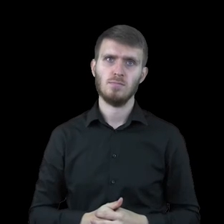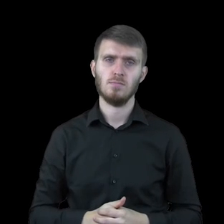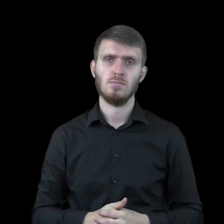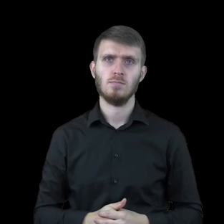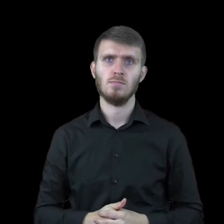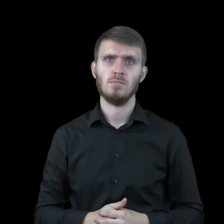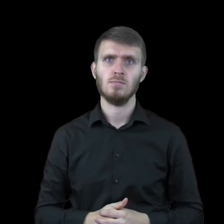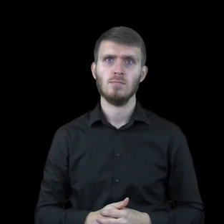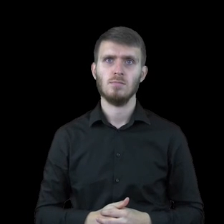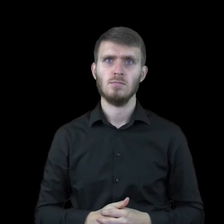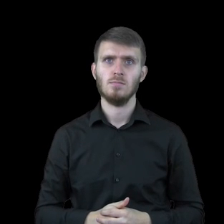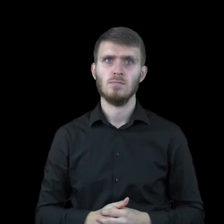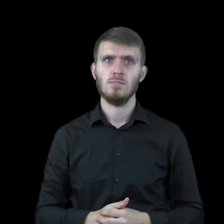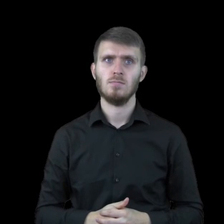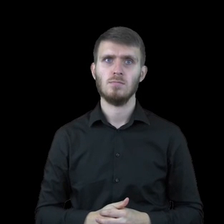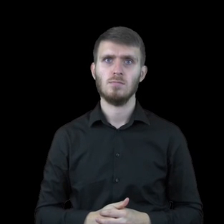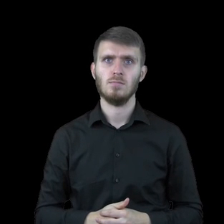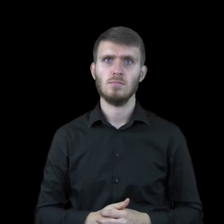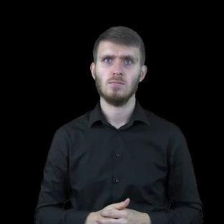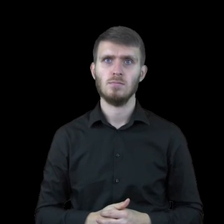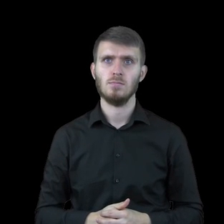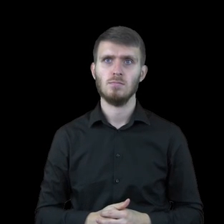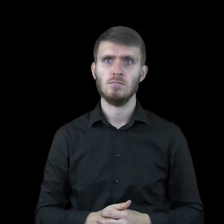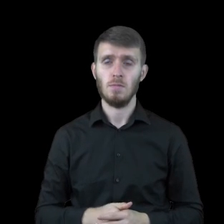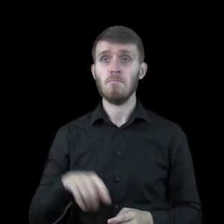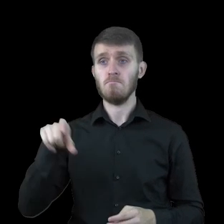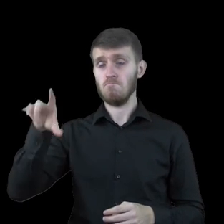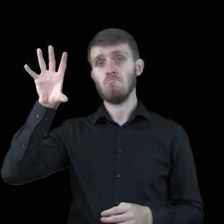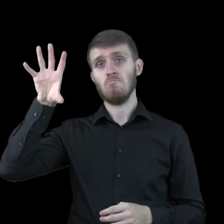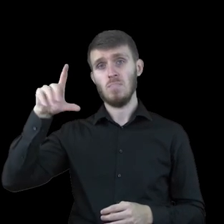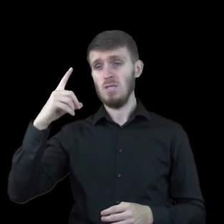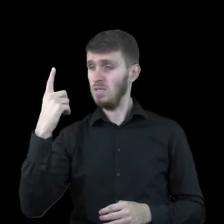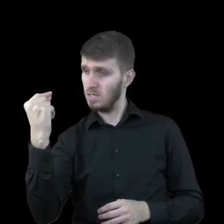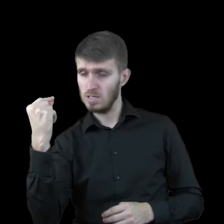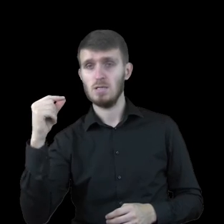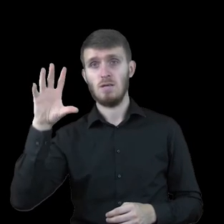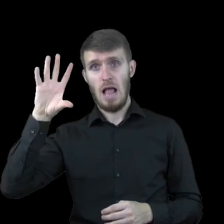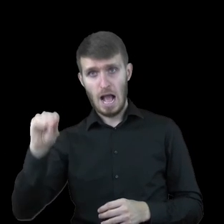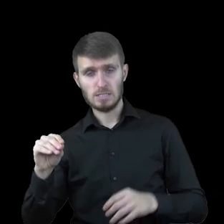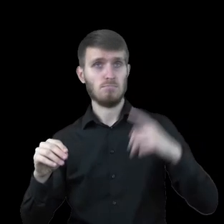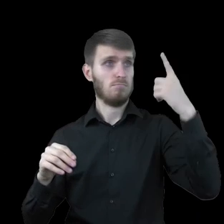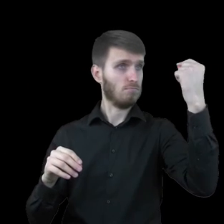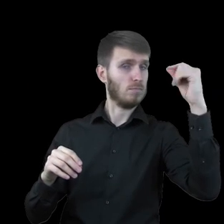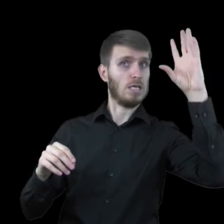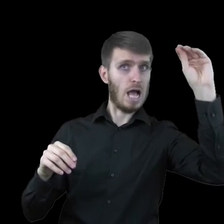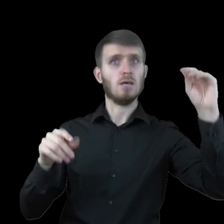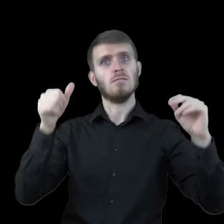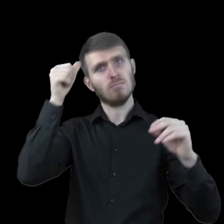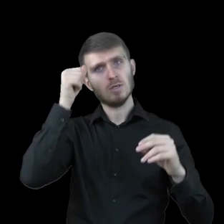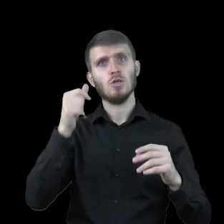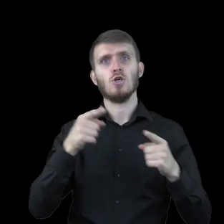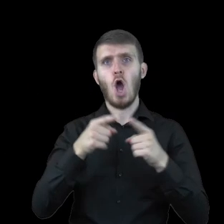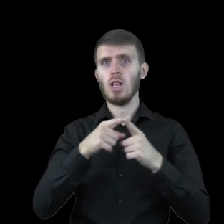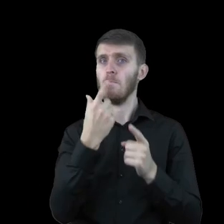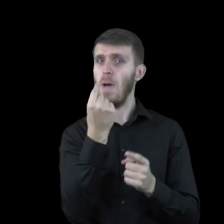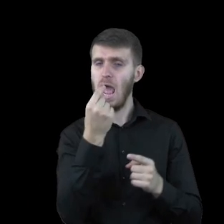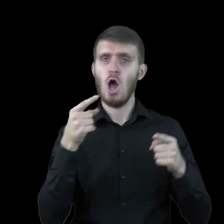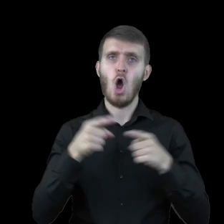są kąty wierzchołkowe. Ten z tym to są kąty przyległe. To też jest para kątów przyległych.